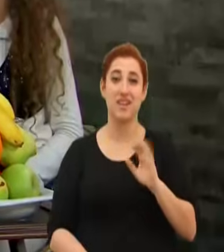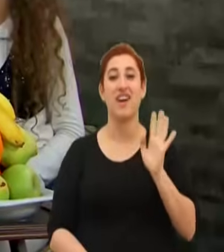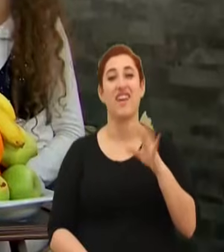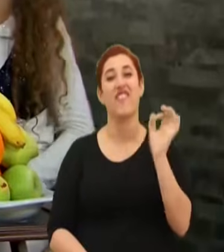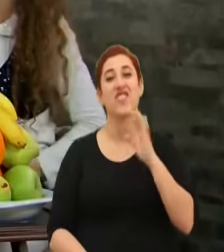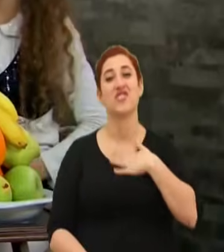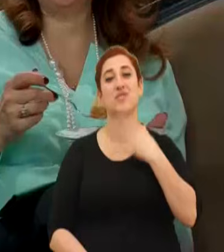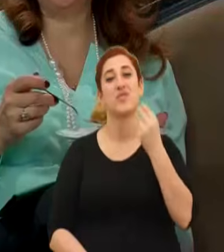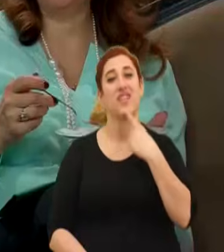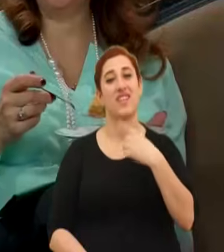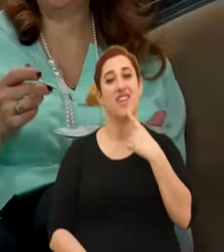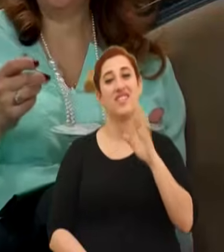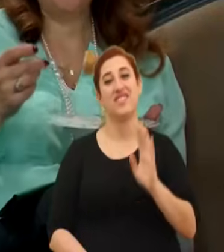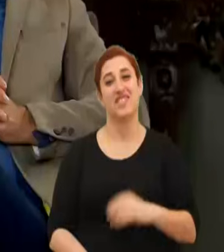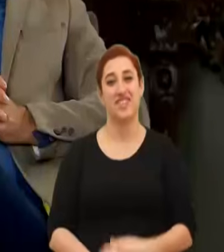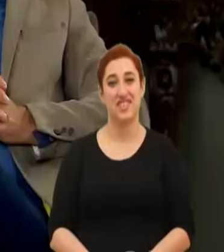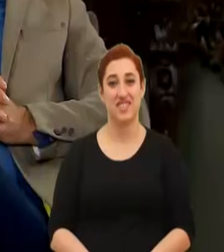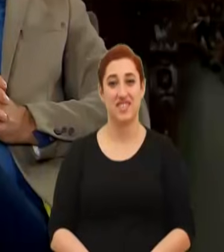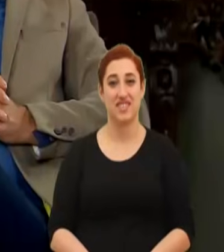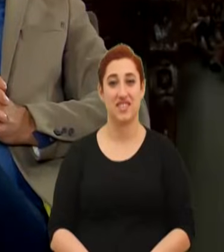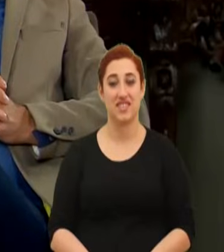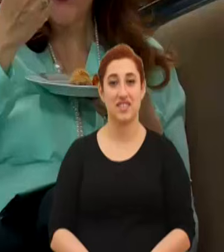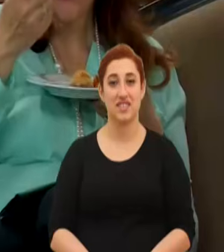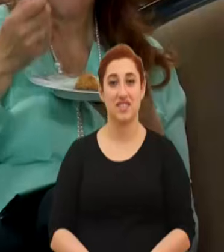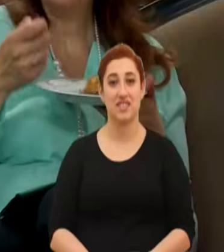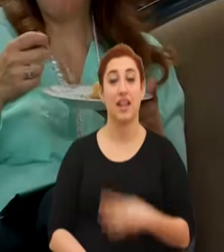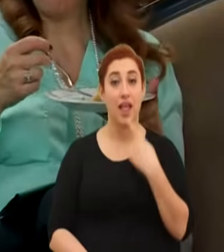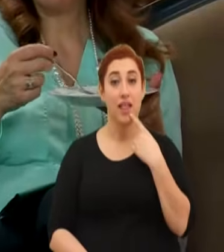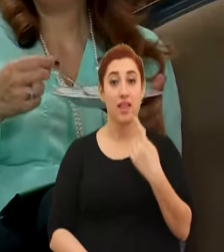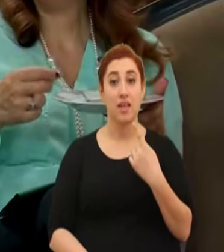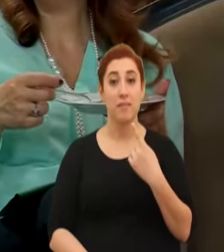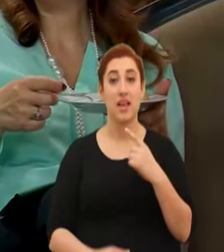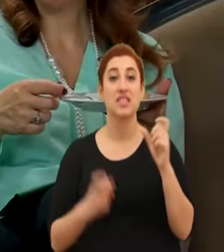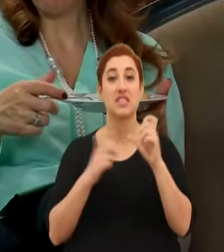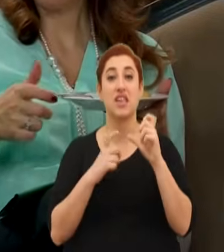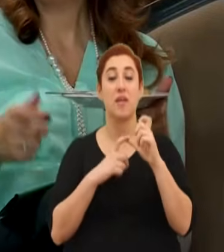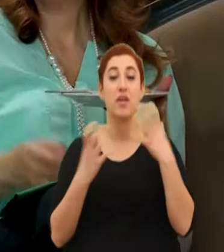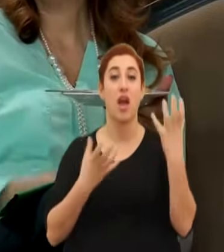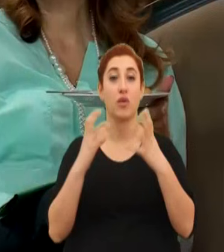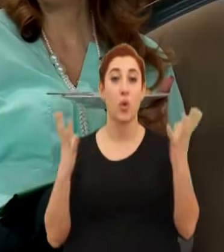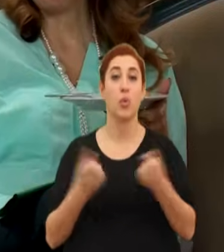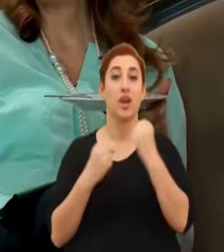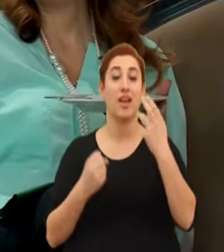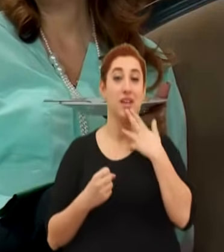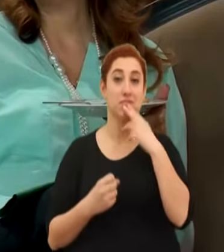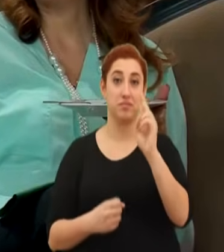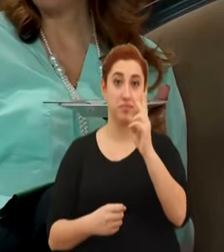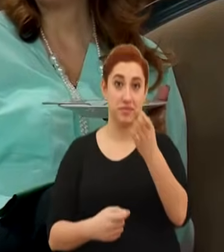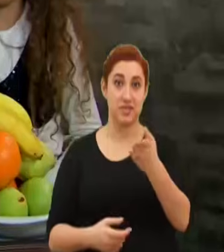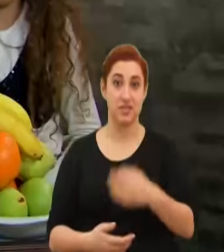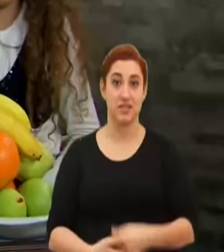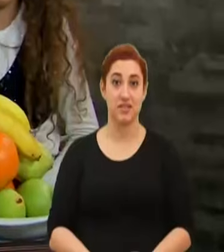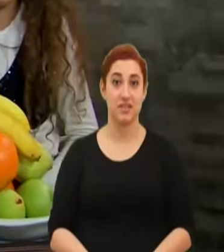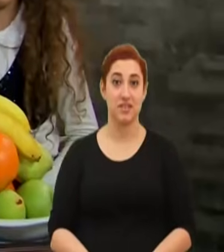Ay evet canım, çok şekerler. Demek Sarp'ın yangından kurtardığı hanımefendi sizsiniz